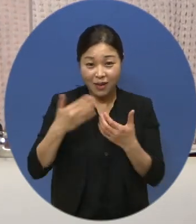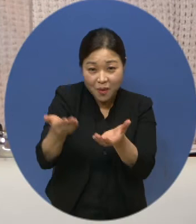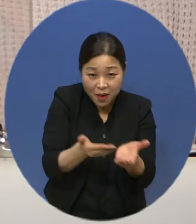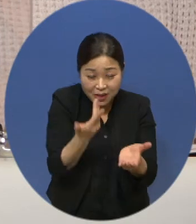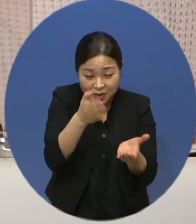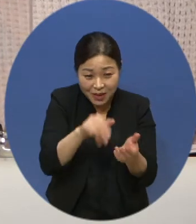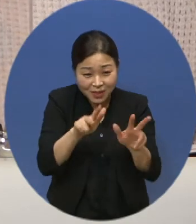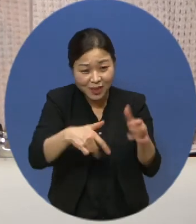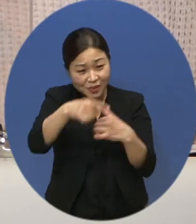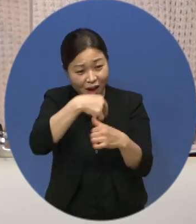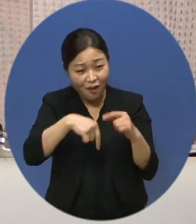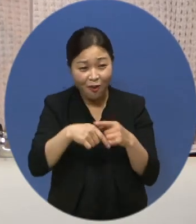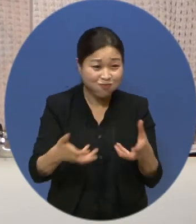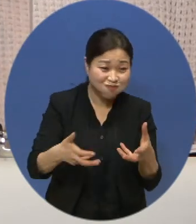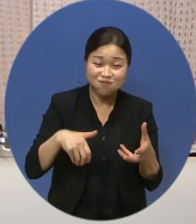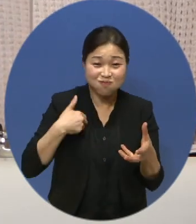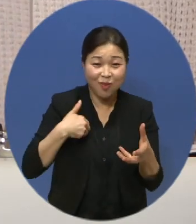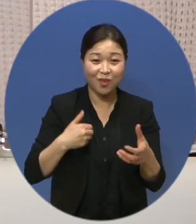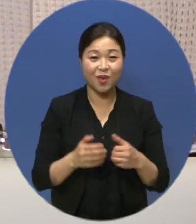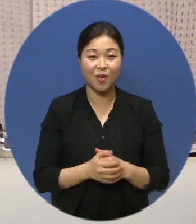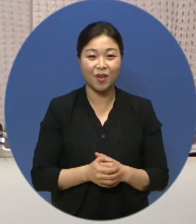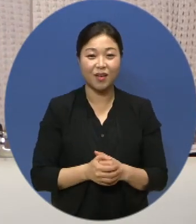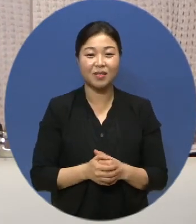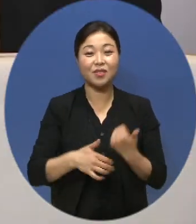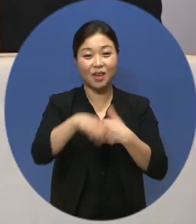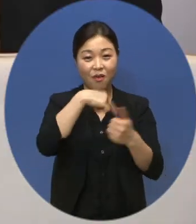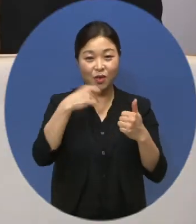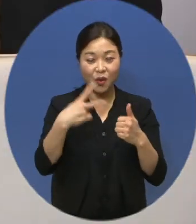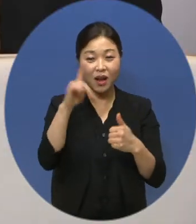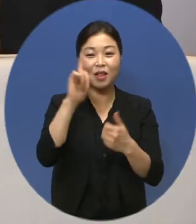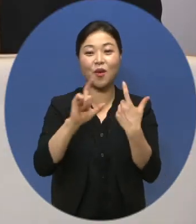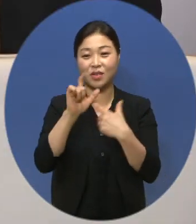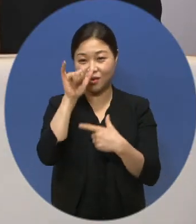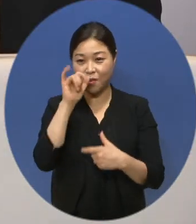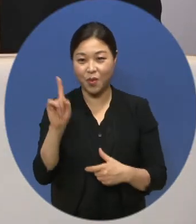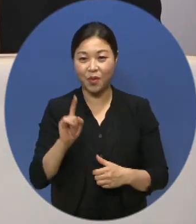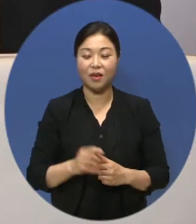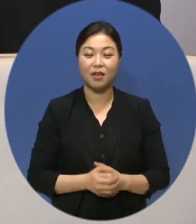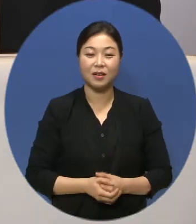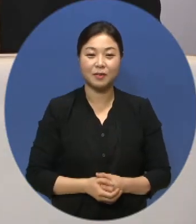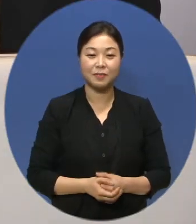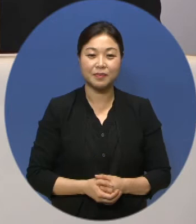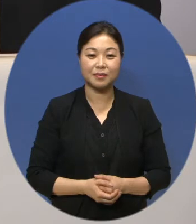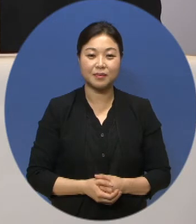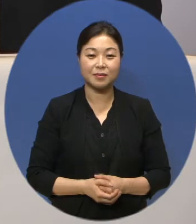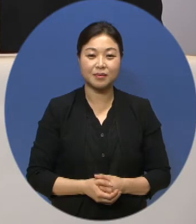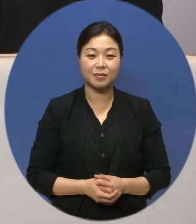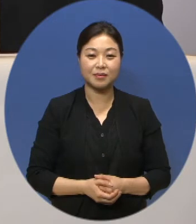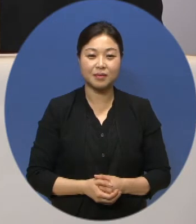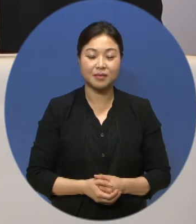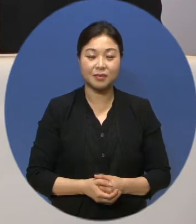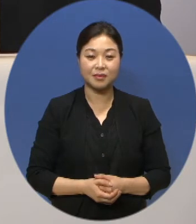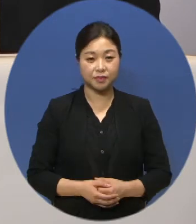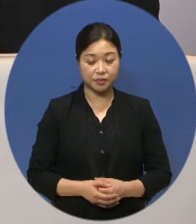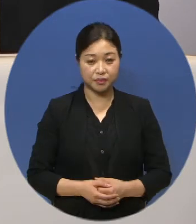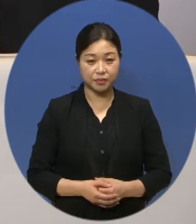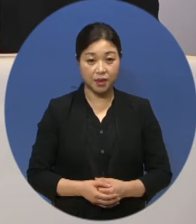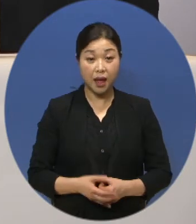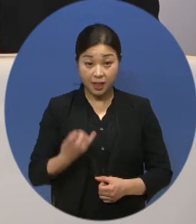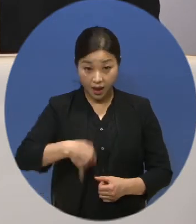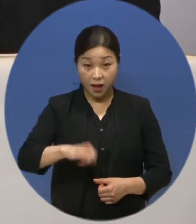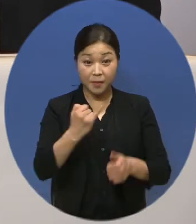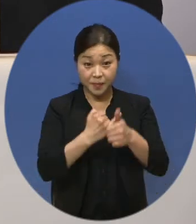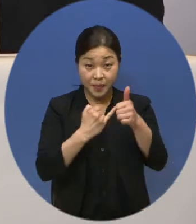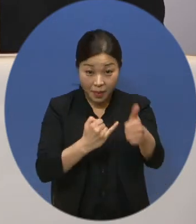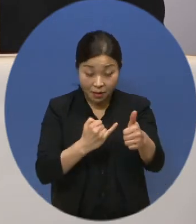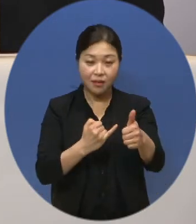무슨 상황인지도 모르겠고 네, 그런 장면과 그리고 또 하나 더 있어요. 저는 그 사돈이랑 같이 회를